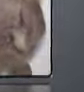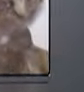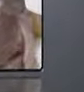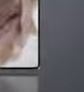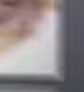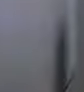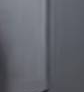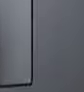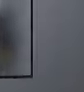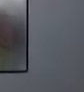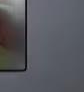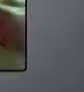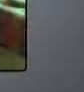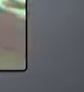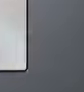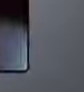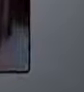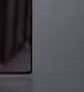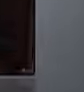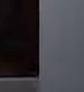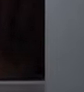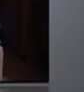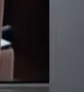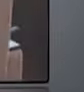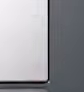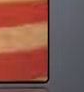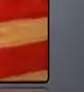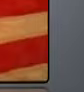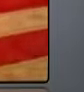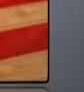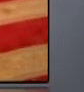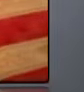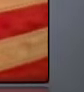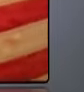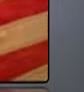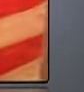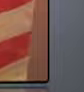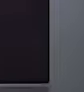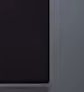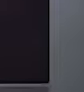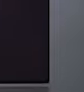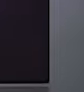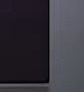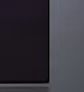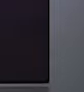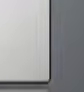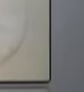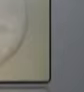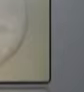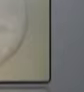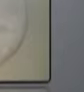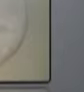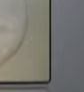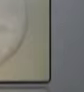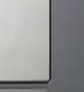күн секілді дөңгелек. Арбат болып танғанды халыққа бұл күндері парқы биік нарықта, бұл кешенде не керектің